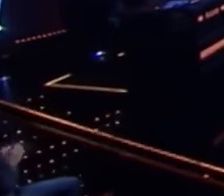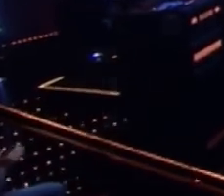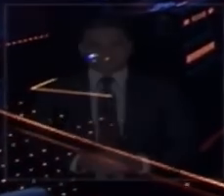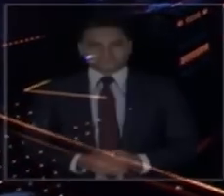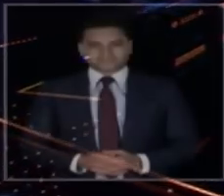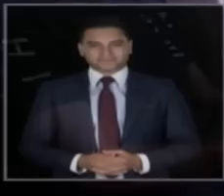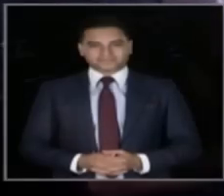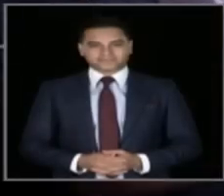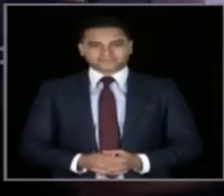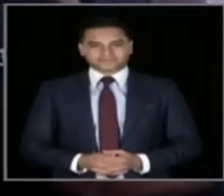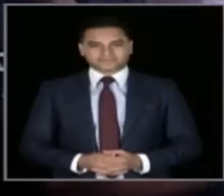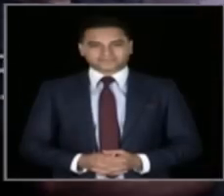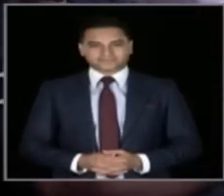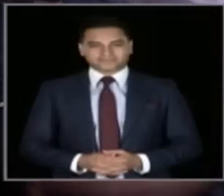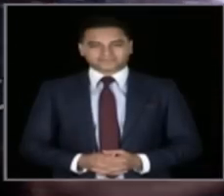يوسف.